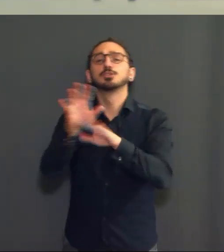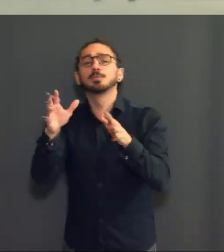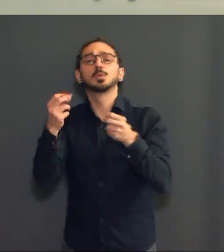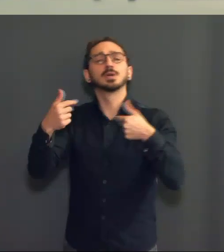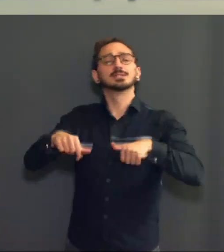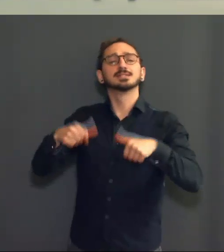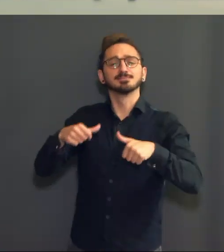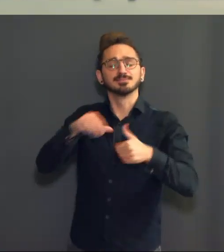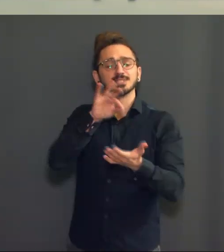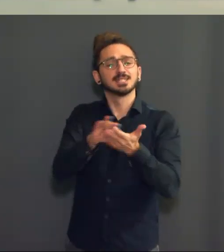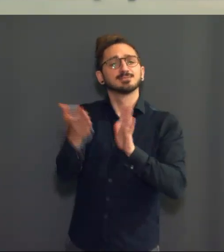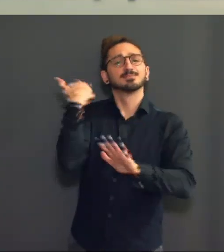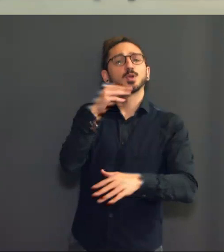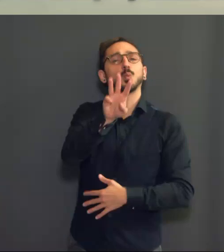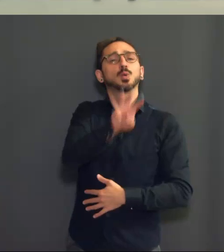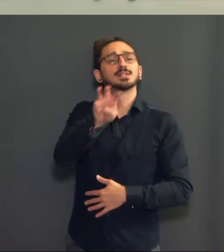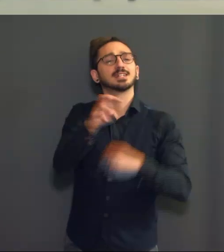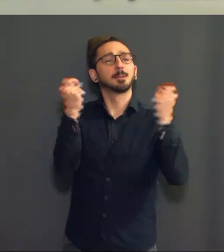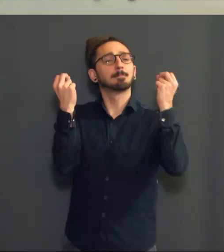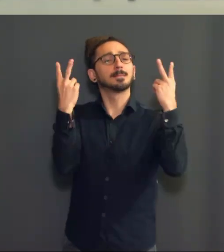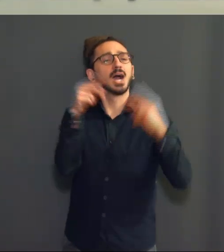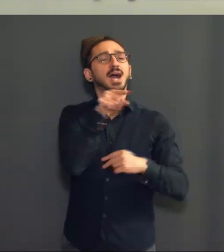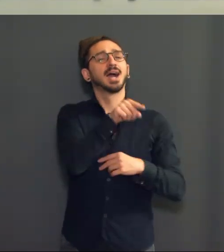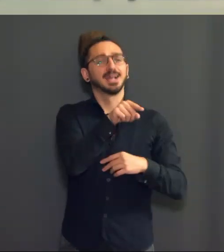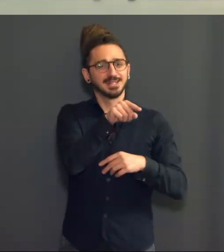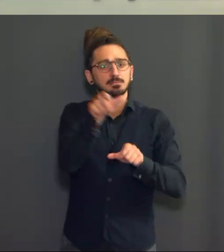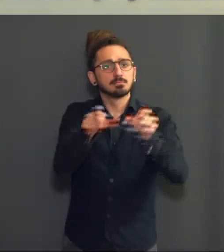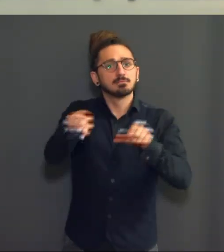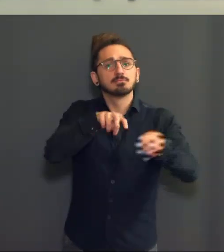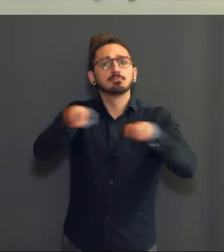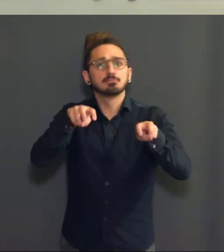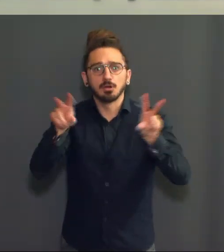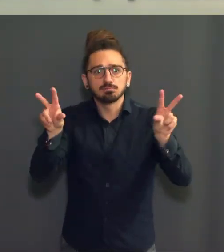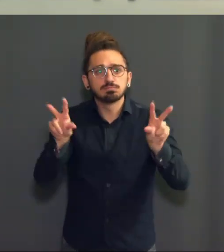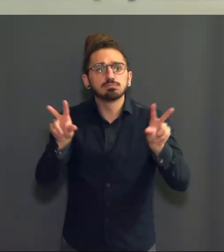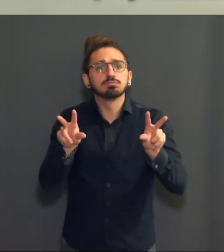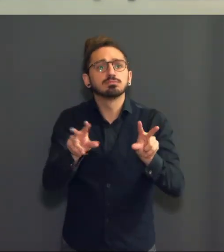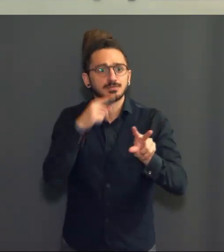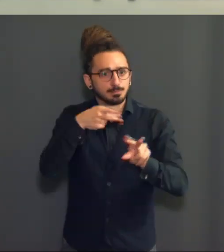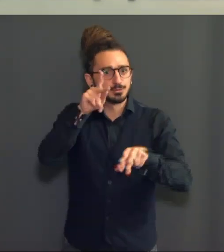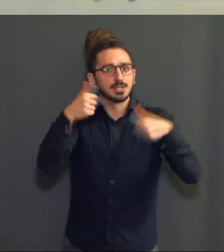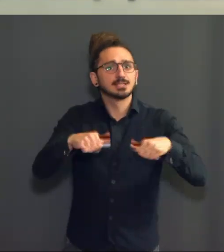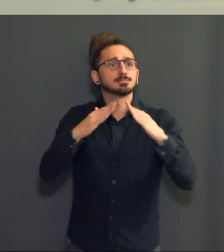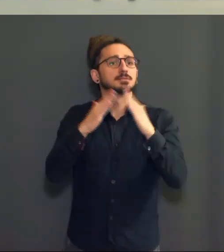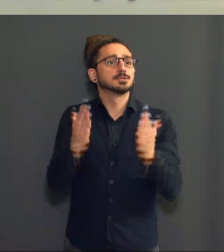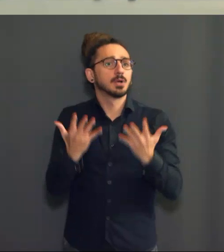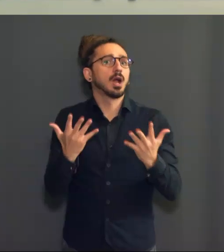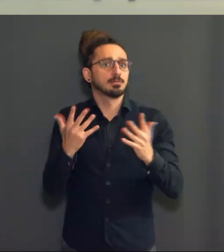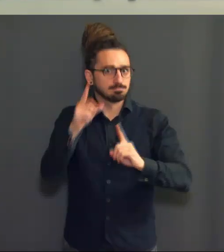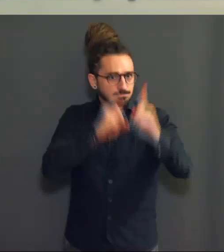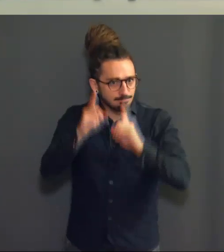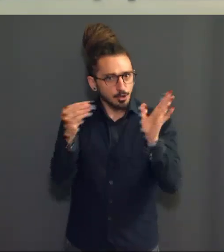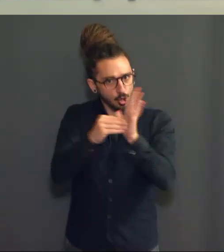être maintenu encore pendant les semaines qui viennent. Nous savons tous que la mobilité est reliée au